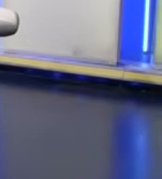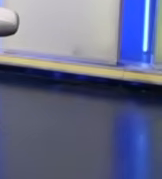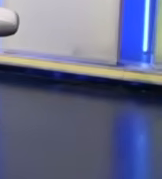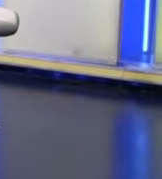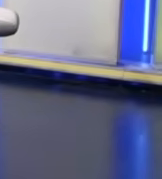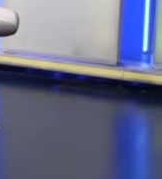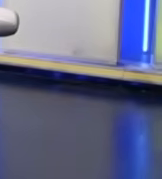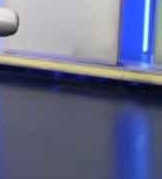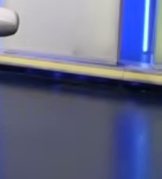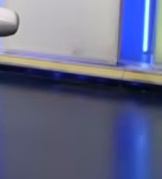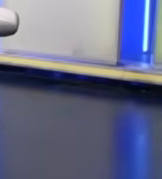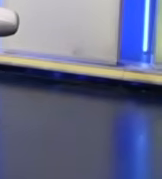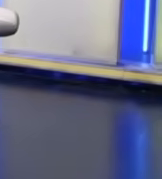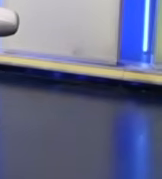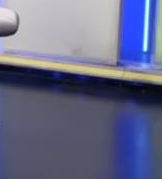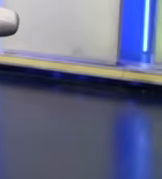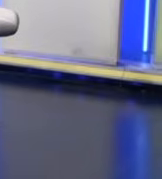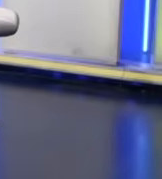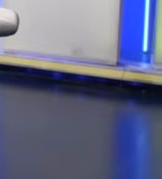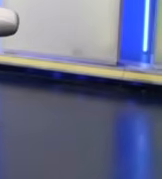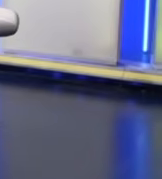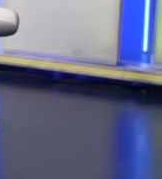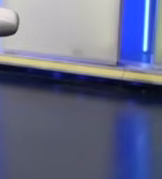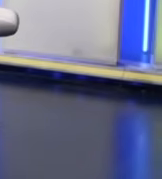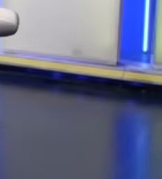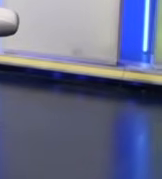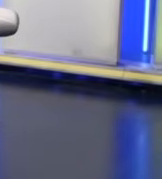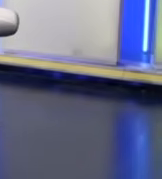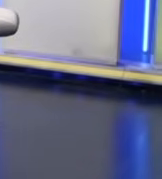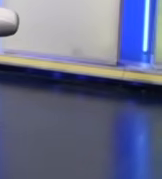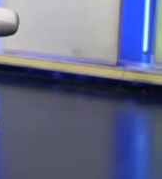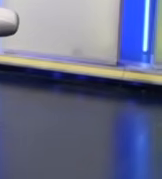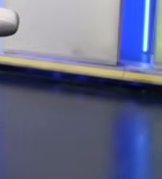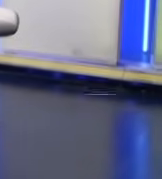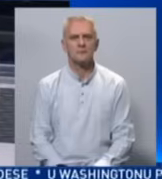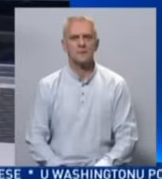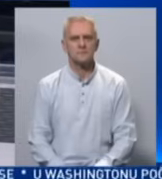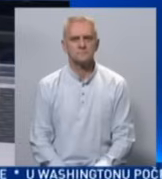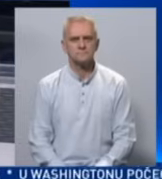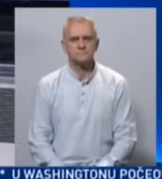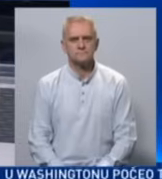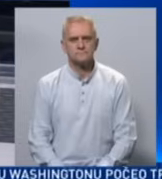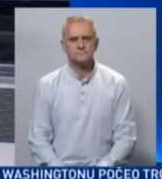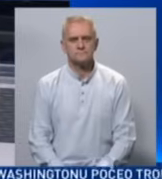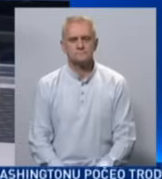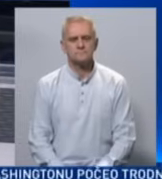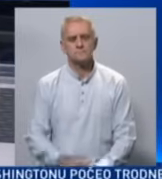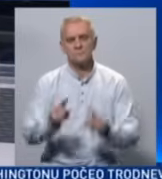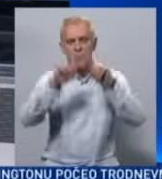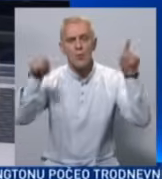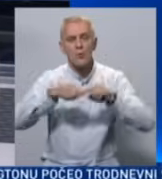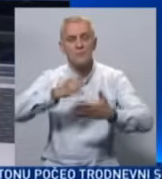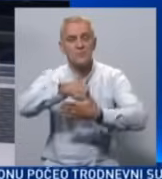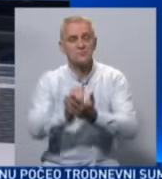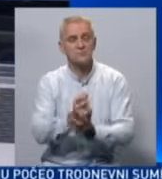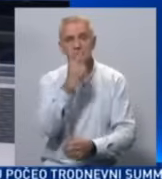dan. Dobar dan, Omere, tebi, dobar dan i našim gledaocima. Kao što si rekao, vrijeme je za vijesti. U okviru